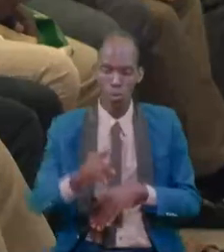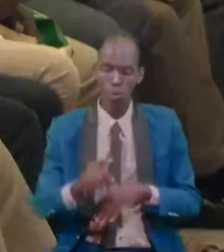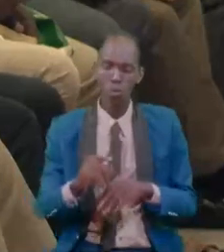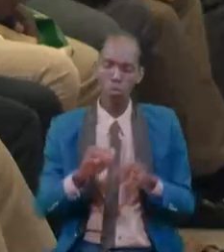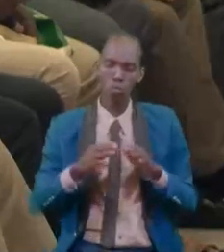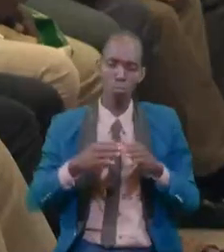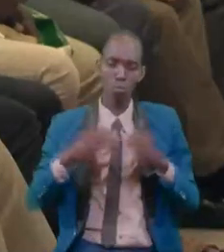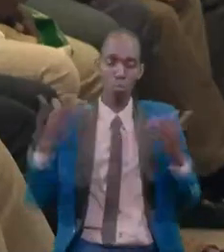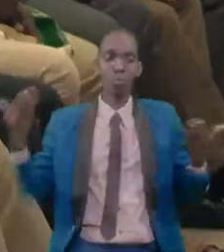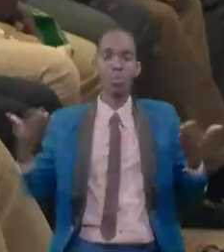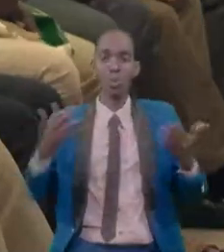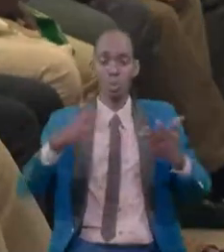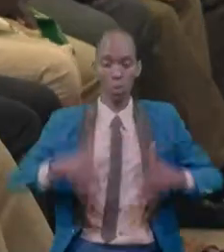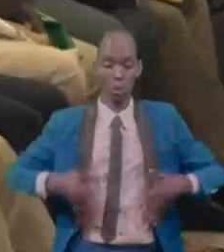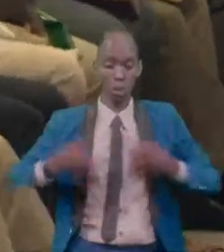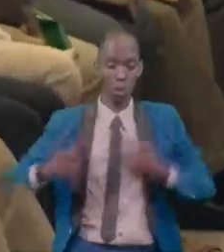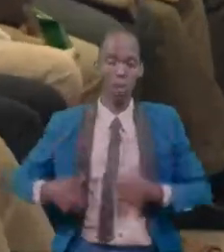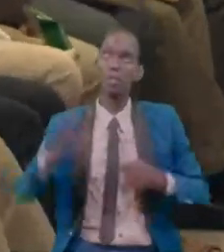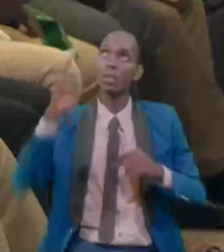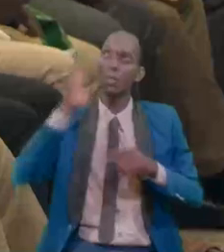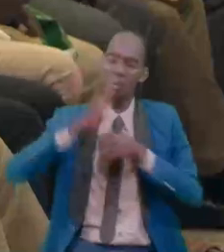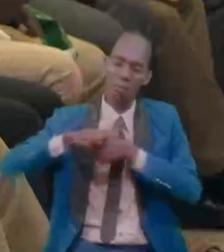la bouche largement et le Seigneur va la remplir.